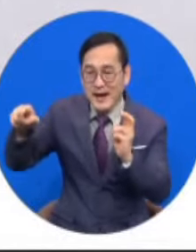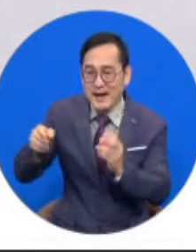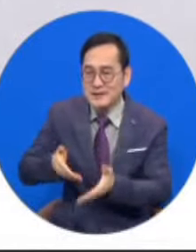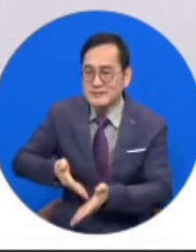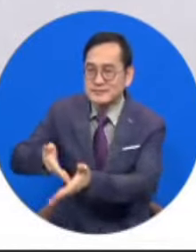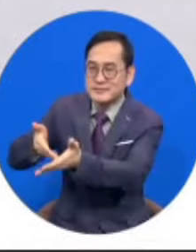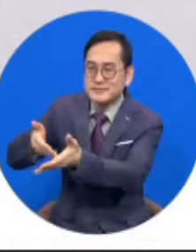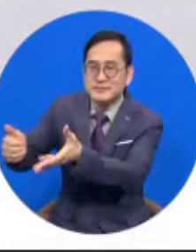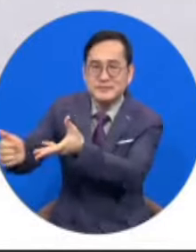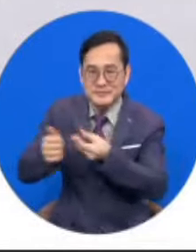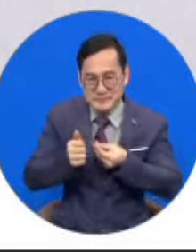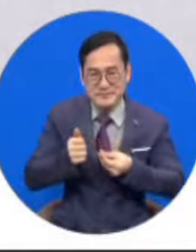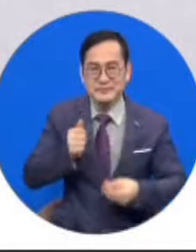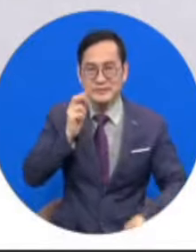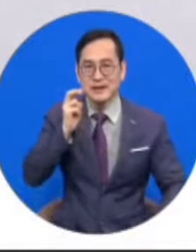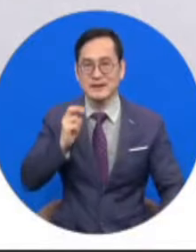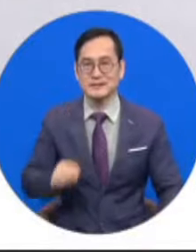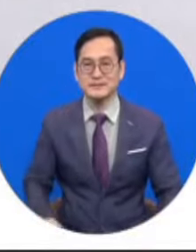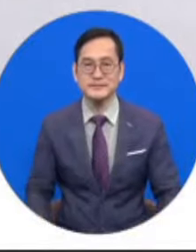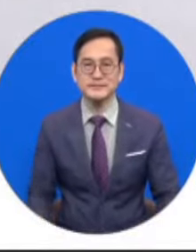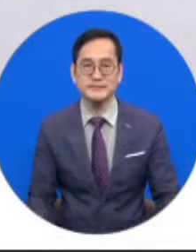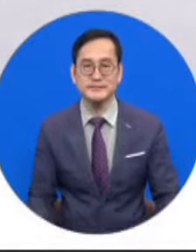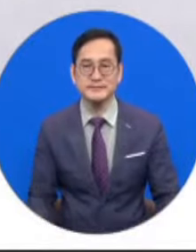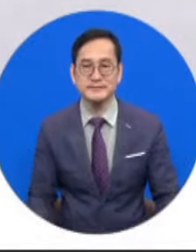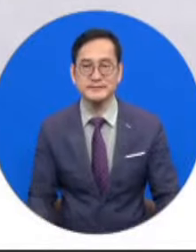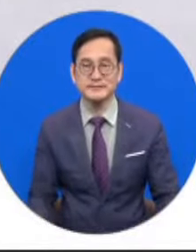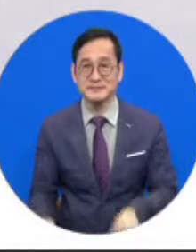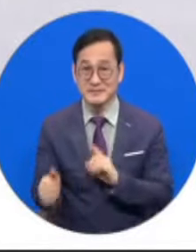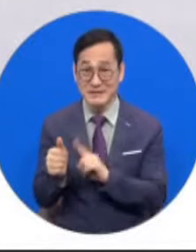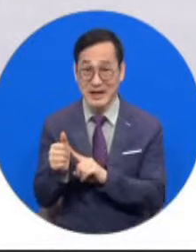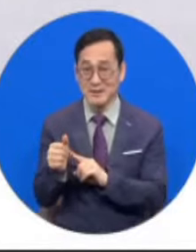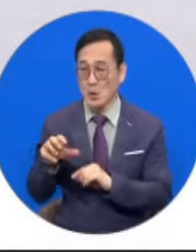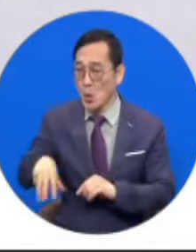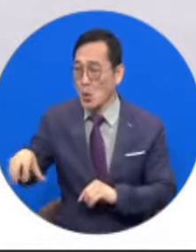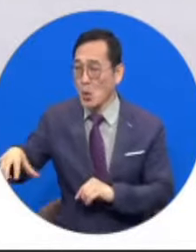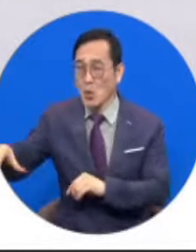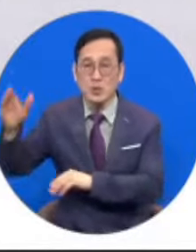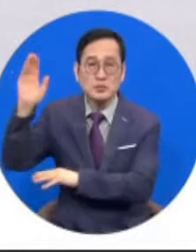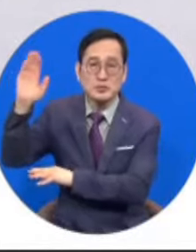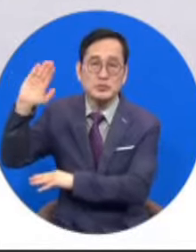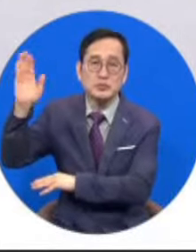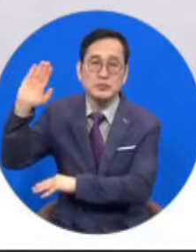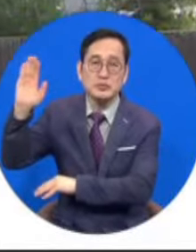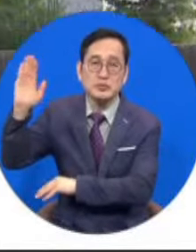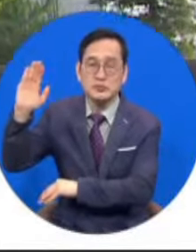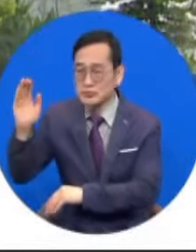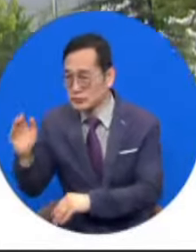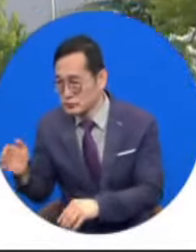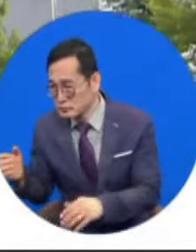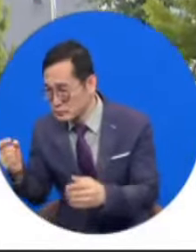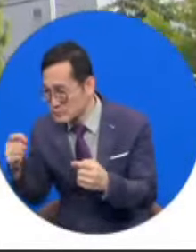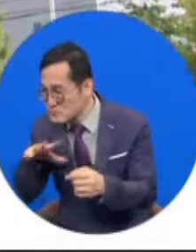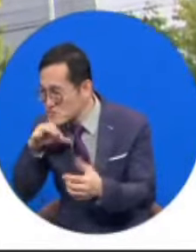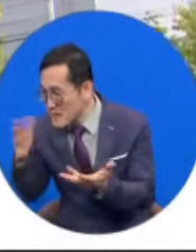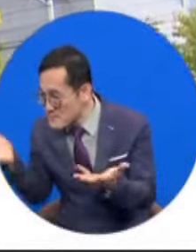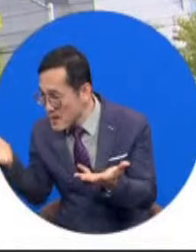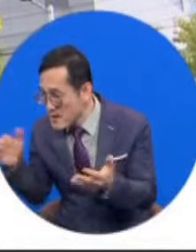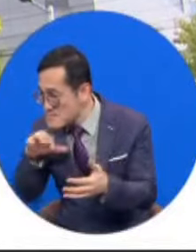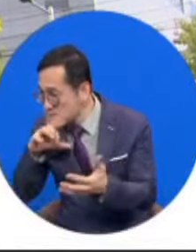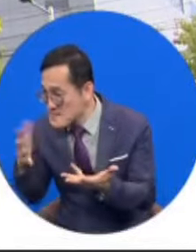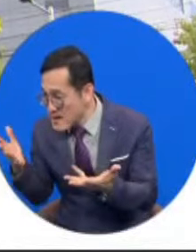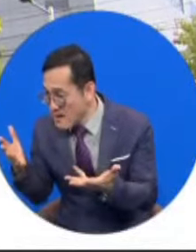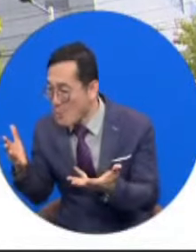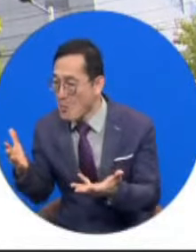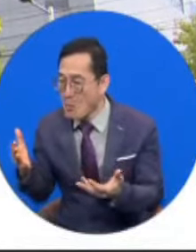처음으로 저런 말을 하지 않았을 거예요 아마 다른 강의에서도이 얘기를 해 왔었는데 아무런 문제가 없었어요 그러니까 자기의 어떤